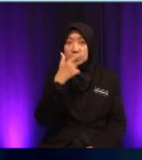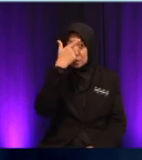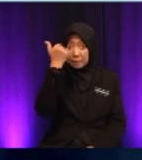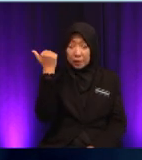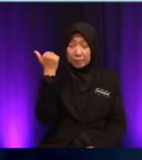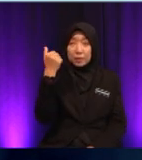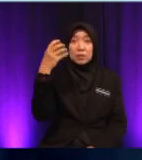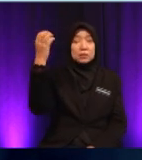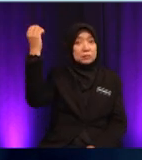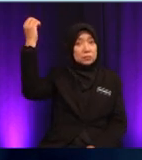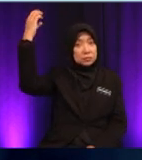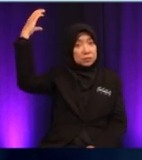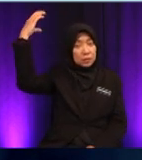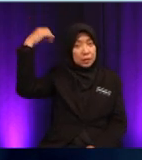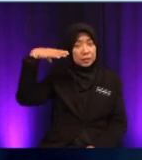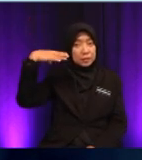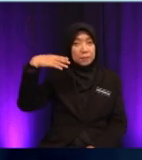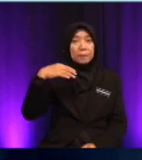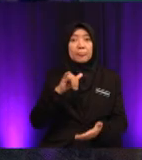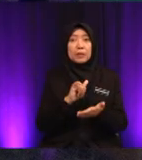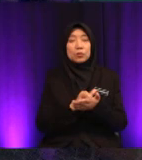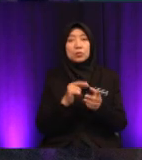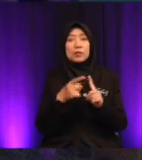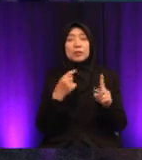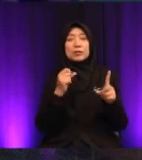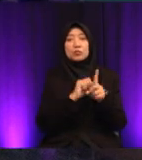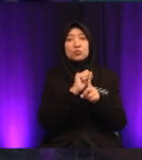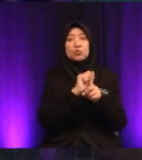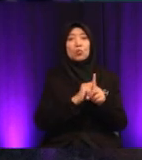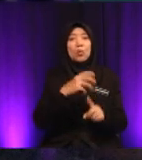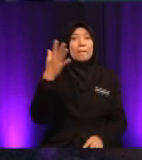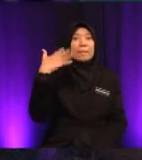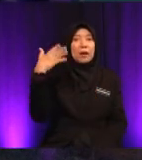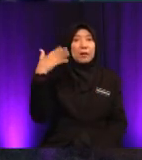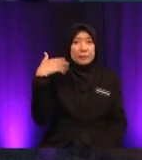yang berhasil itu disebabkan oleh suhunya panas